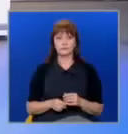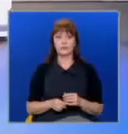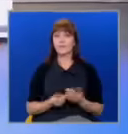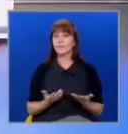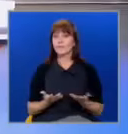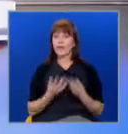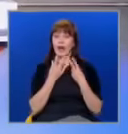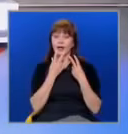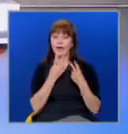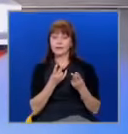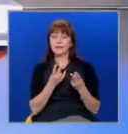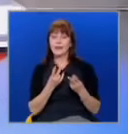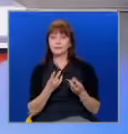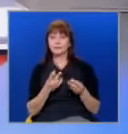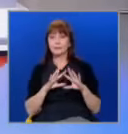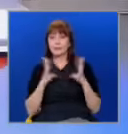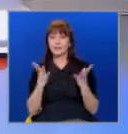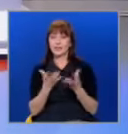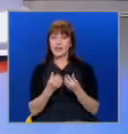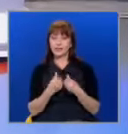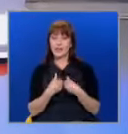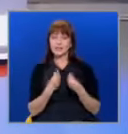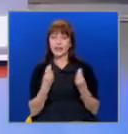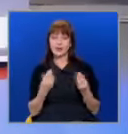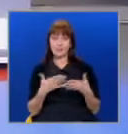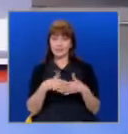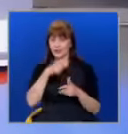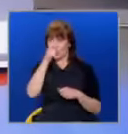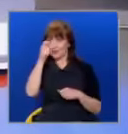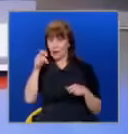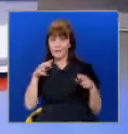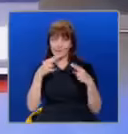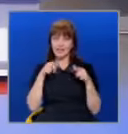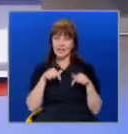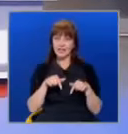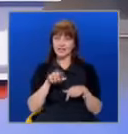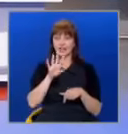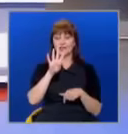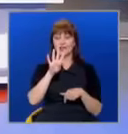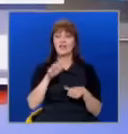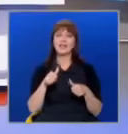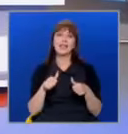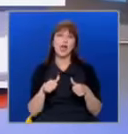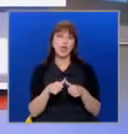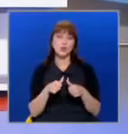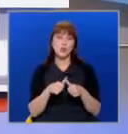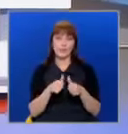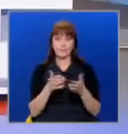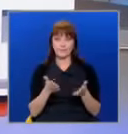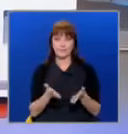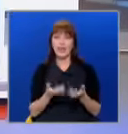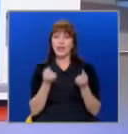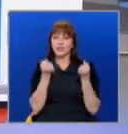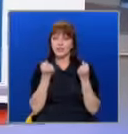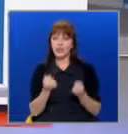Вие сте с централните новини по света и у нас. Здравейте, аз съм Филипа Огнянова. На 4 юли вторник, здравейте, аз съм Костадин Филипов.